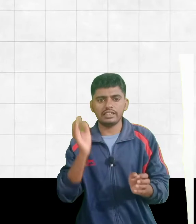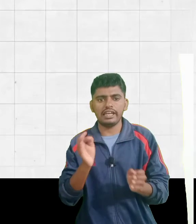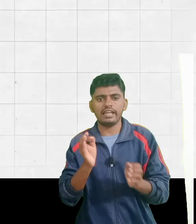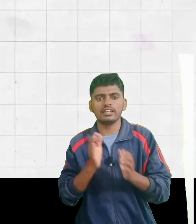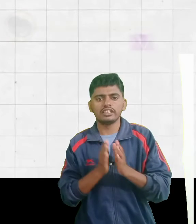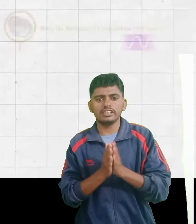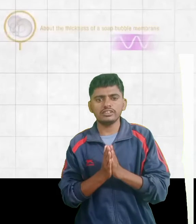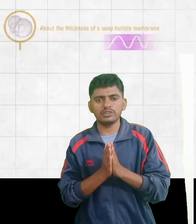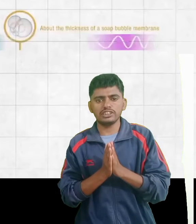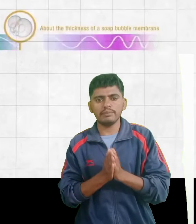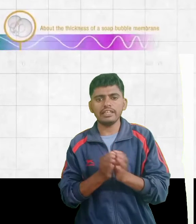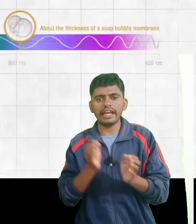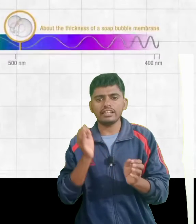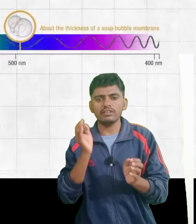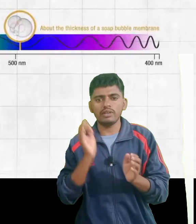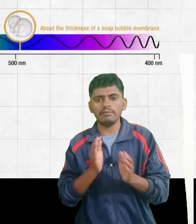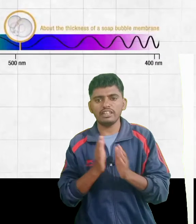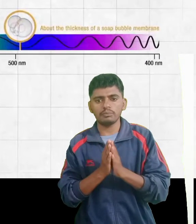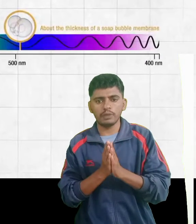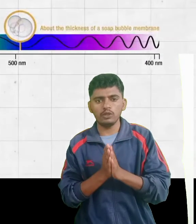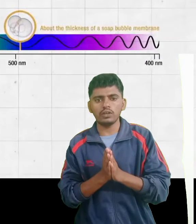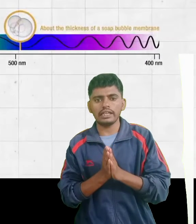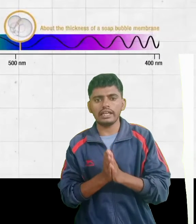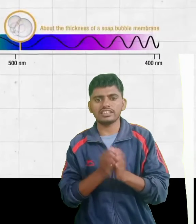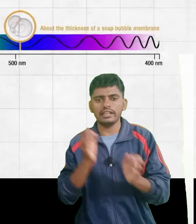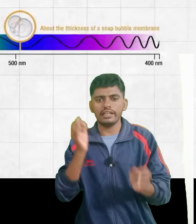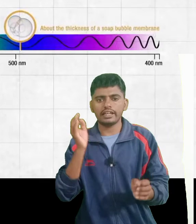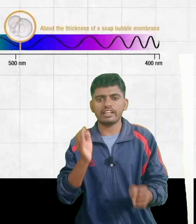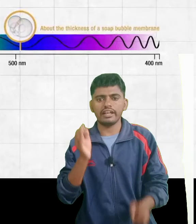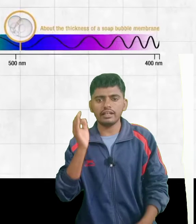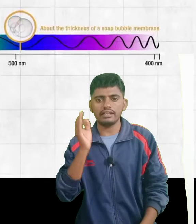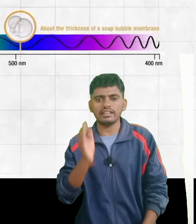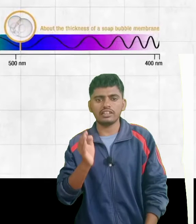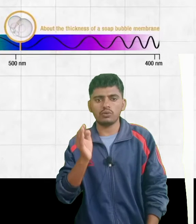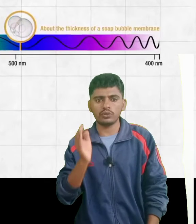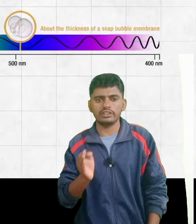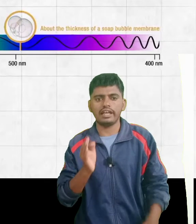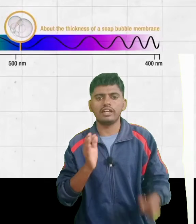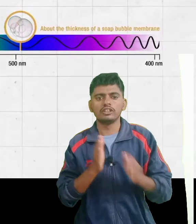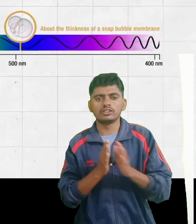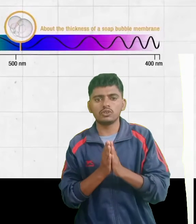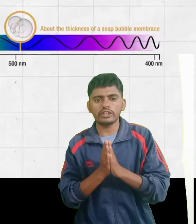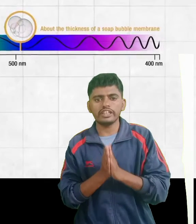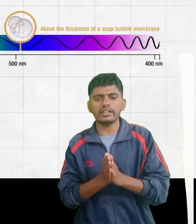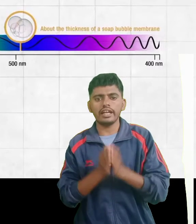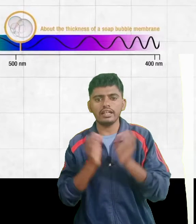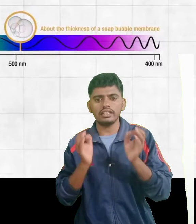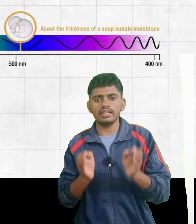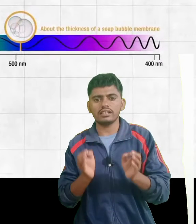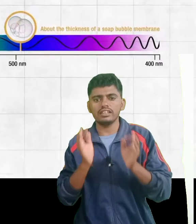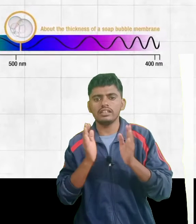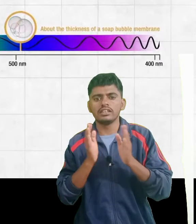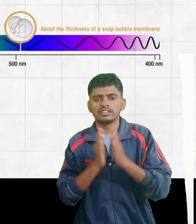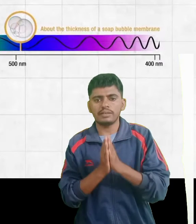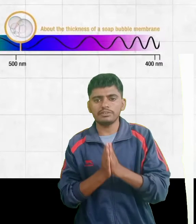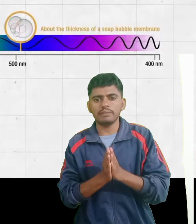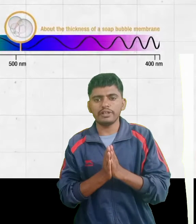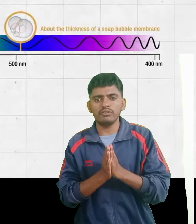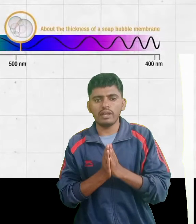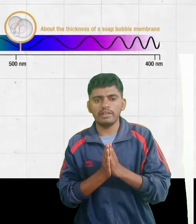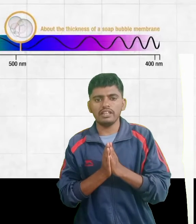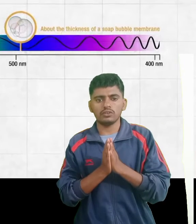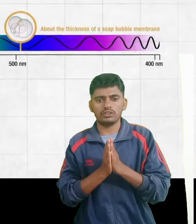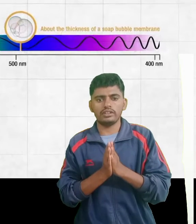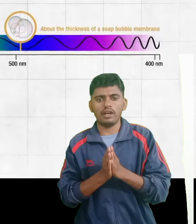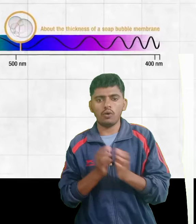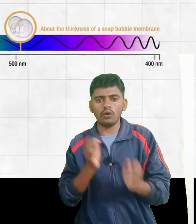में देखते हैं। इस विजिबल लाइट की वेवलेंथ ब्लू कलर से लेकर रेड कलर तक होती है, जो कि रेड कलर की सबसे